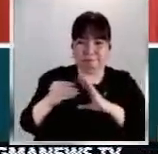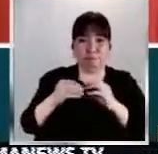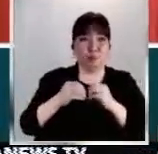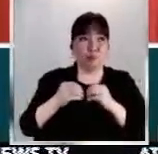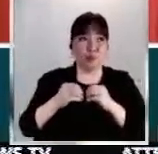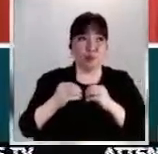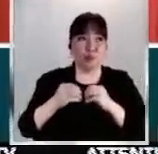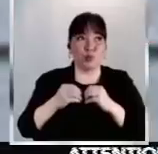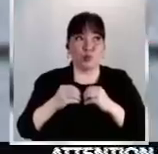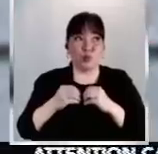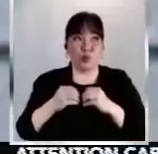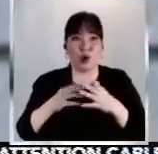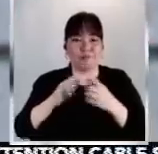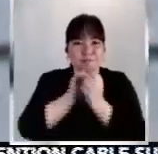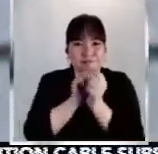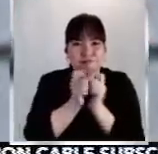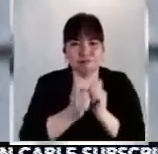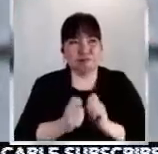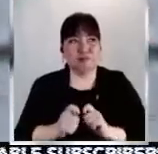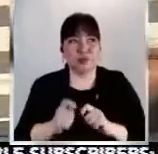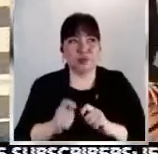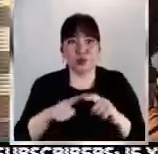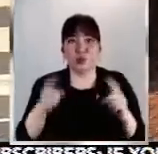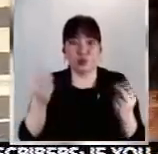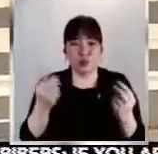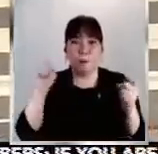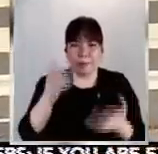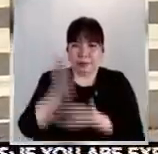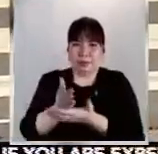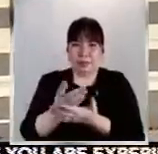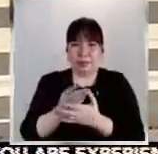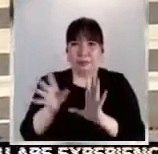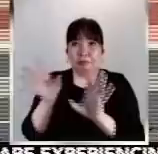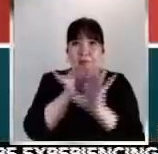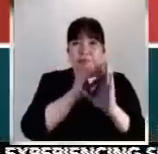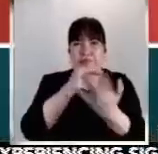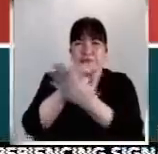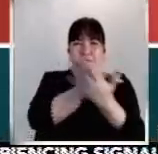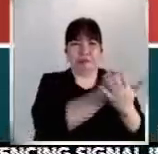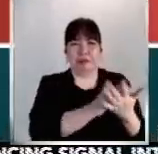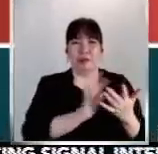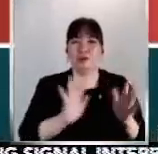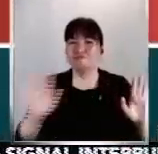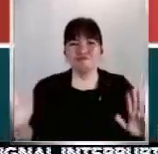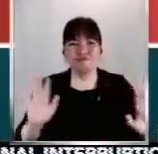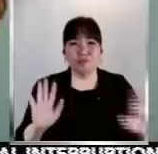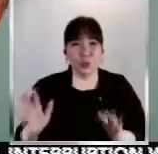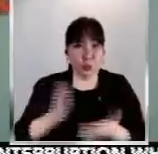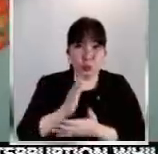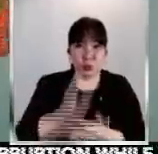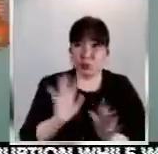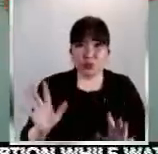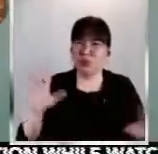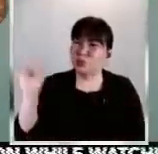na mag-mutate. So kailangan pigilan po natin ang ganitong kadaming infection. Huwag po tayo maging complacent. Huwag po tayo